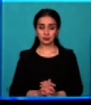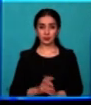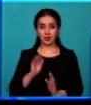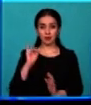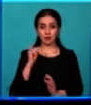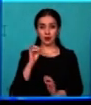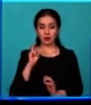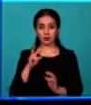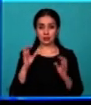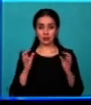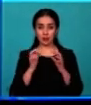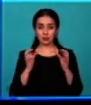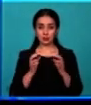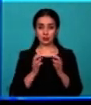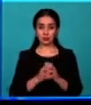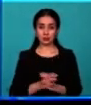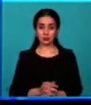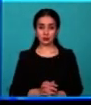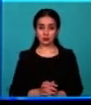Faylni saqlaymiz endi.